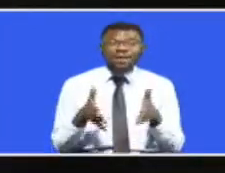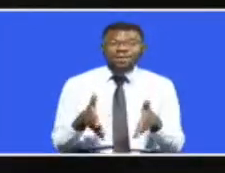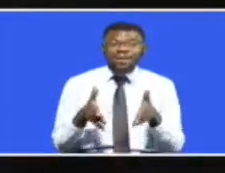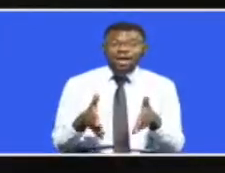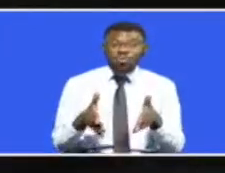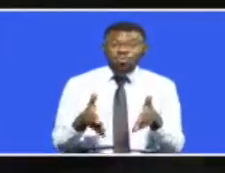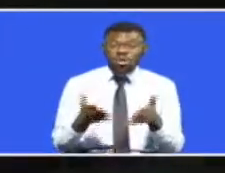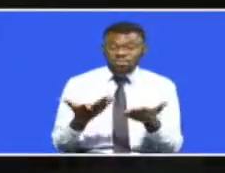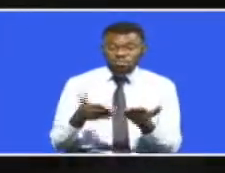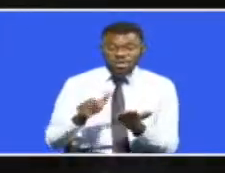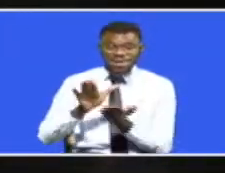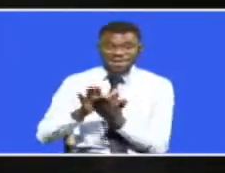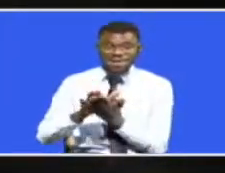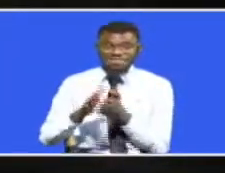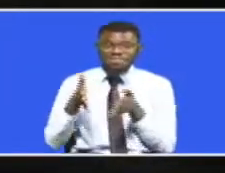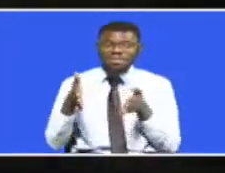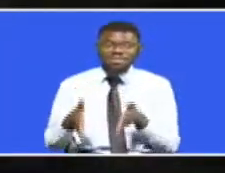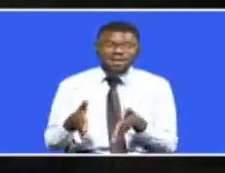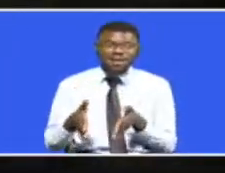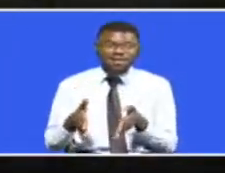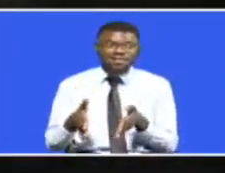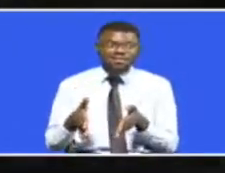Okay. Sawa.